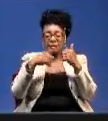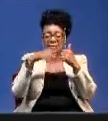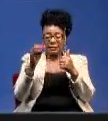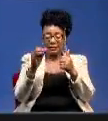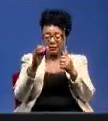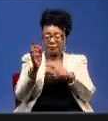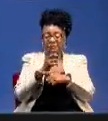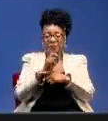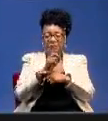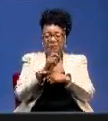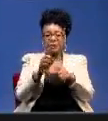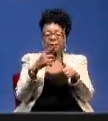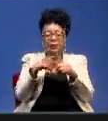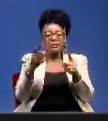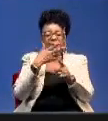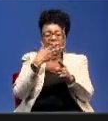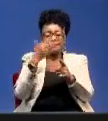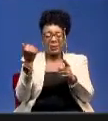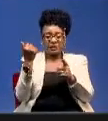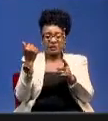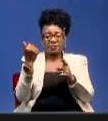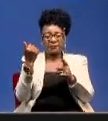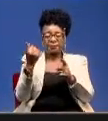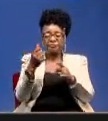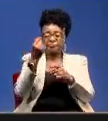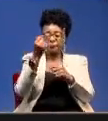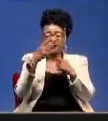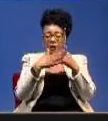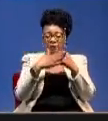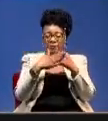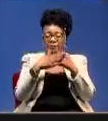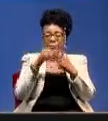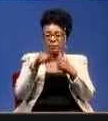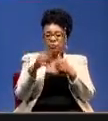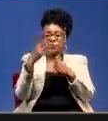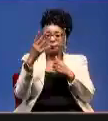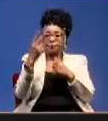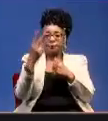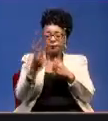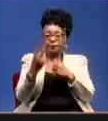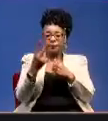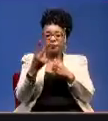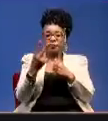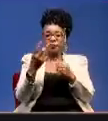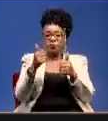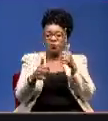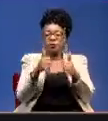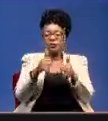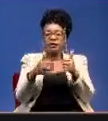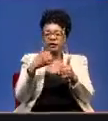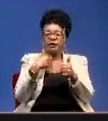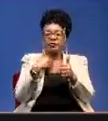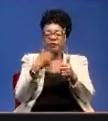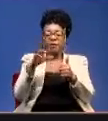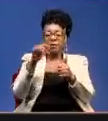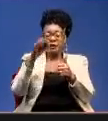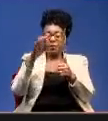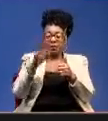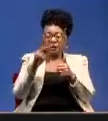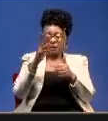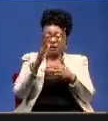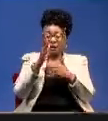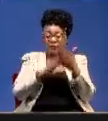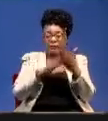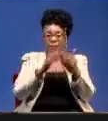Aidha, muda wake bora wa dakika 58 na sekunde 42 aliandikisha katika mbio za Rak Half Marathon